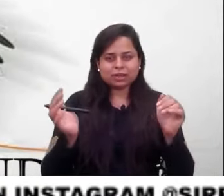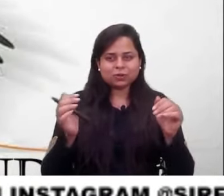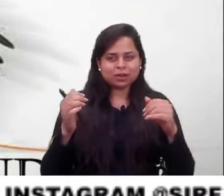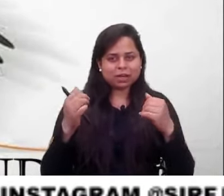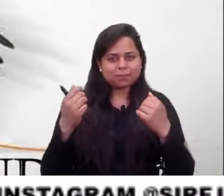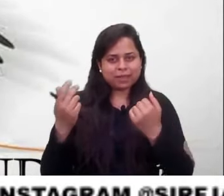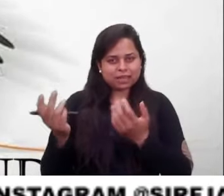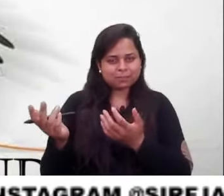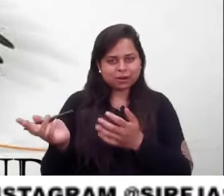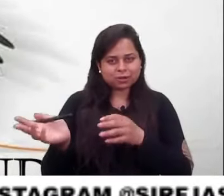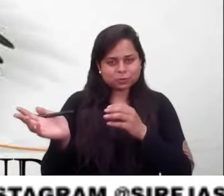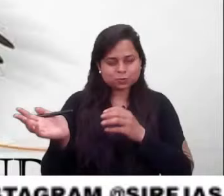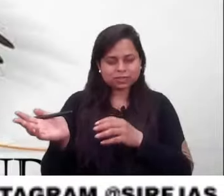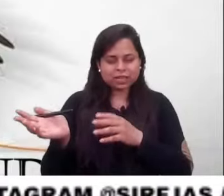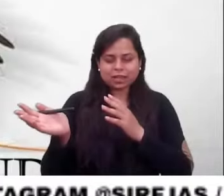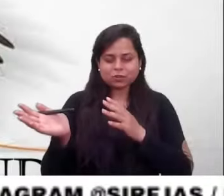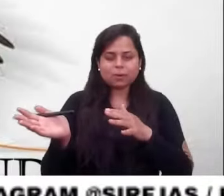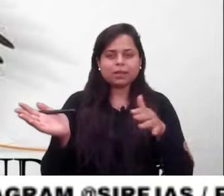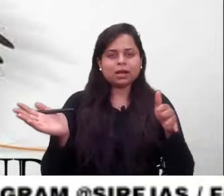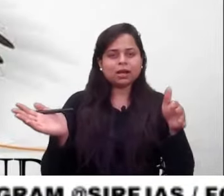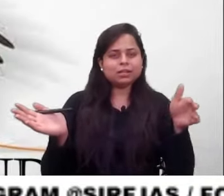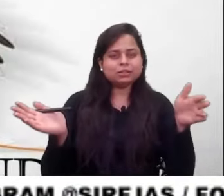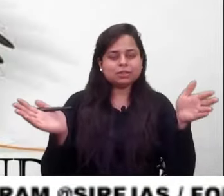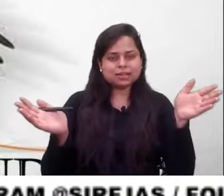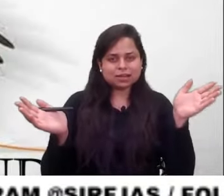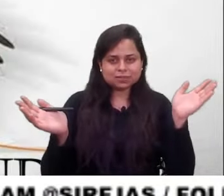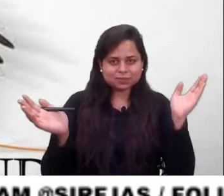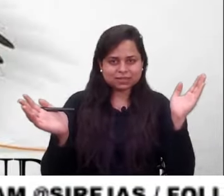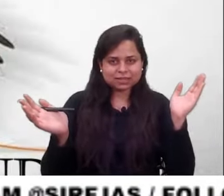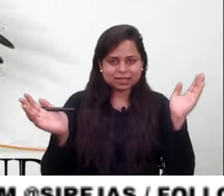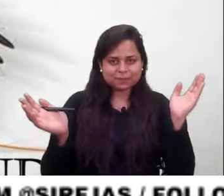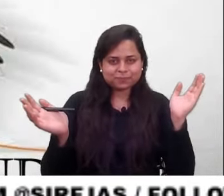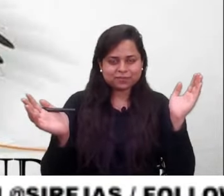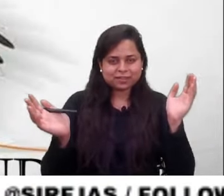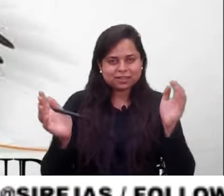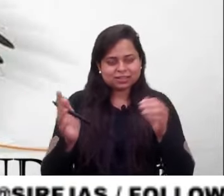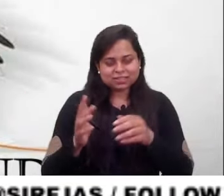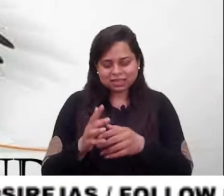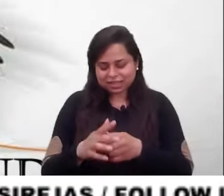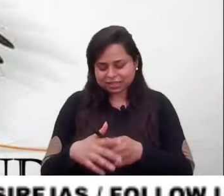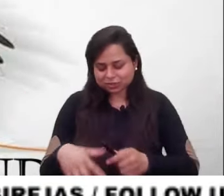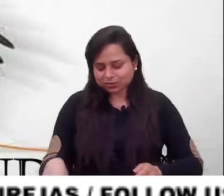अगर आप इस तरह से